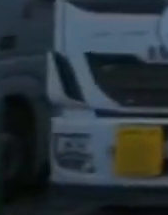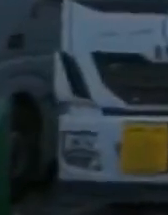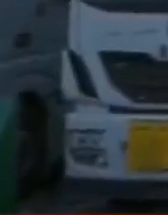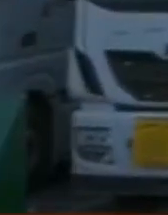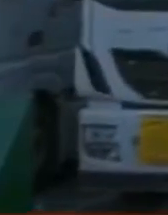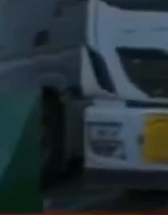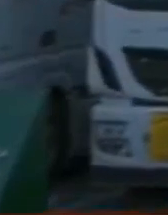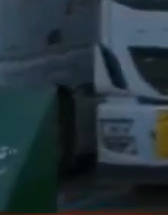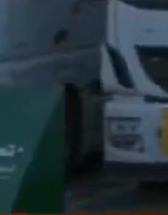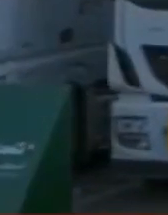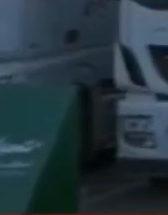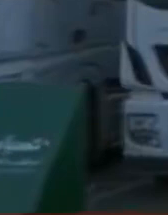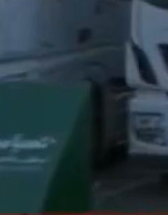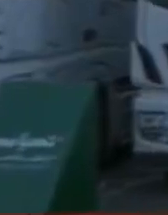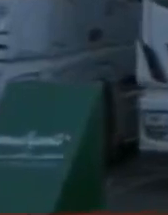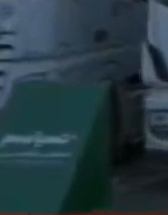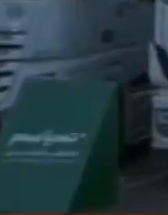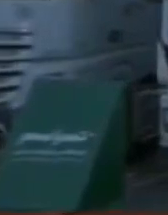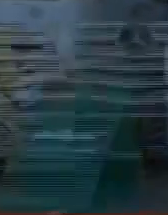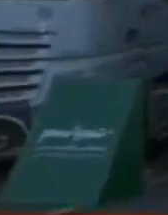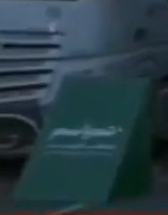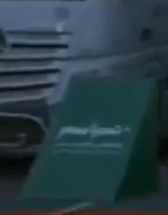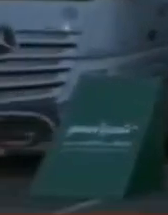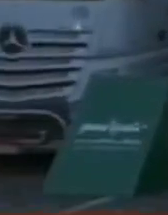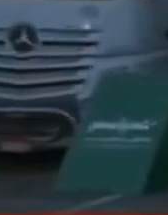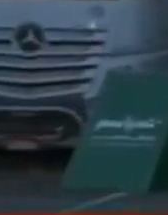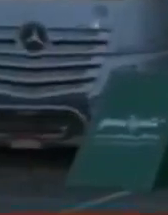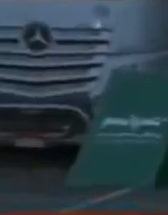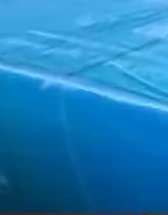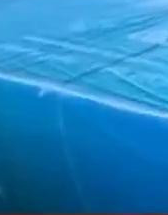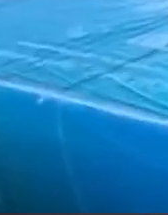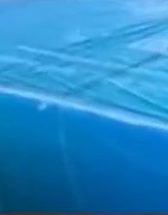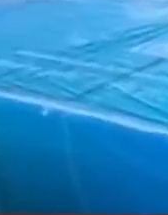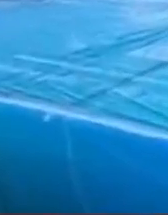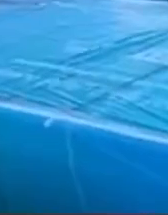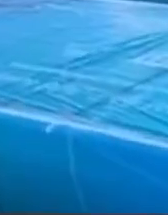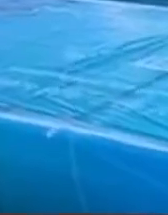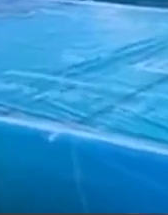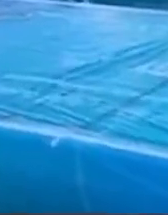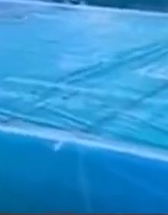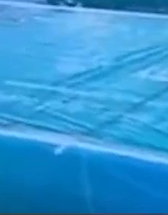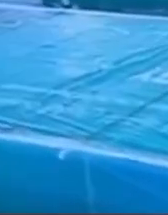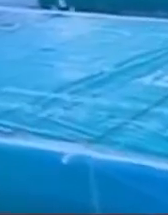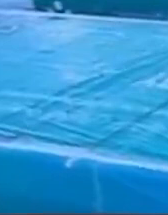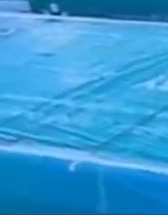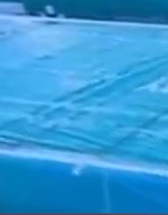مصر دايما لما تنوي قادرة تعمل معجزات.